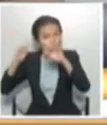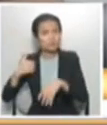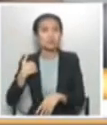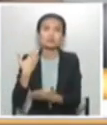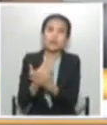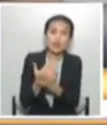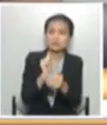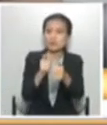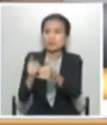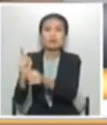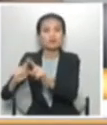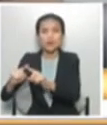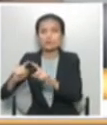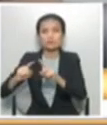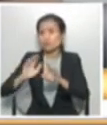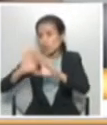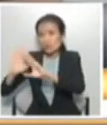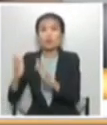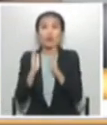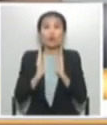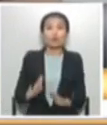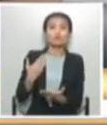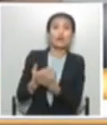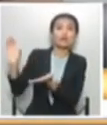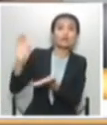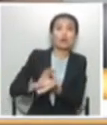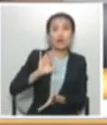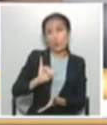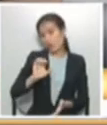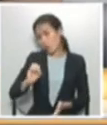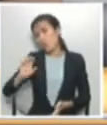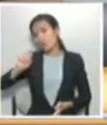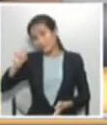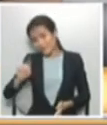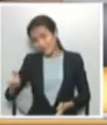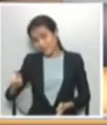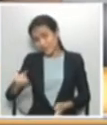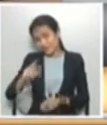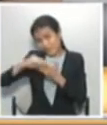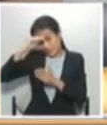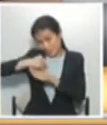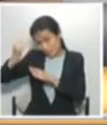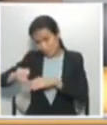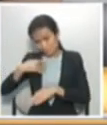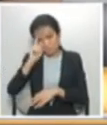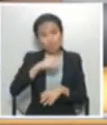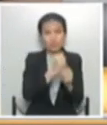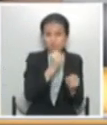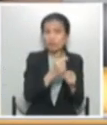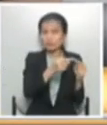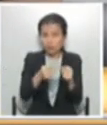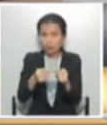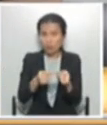งนี้ผู้ที่ได้รับทุนฟลายโอแซดเมื่อเรียนจบแล้วเนี่ยเขาต้องมาทำงานแล้วก็ยังไม่มีสัญญ